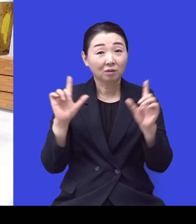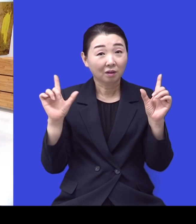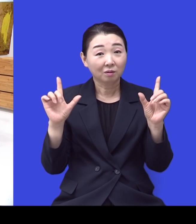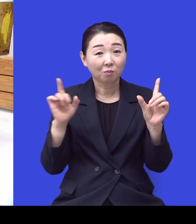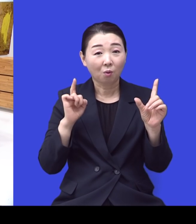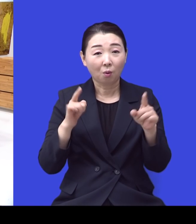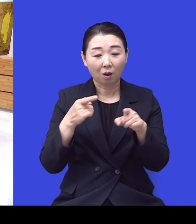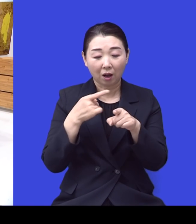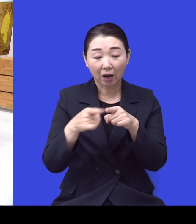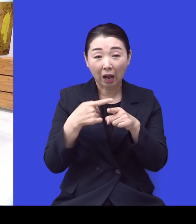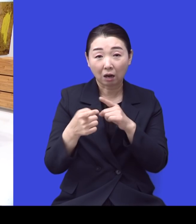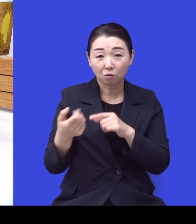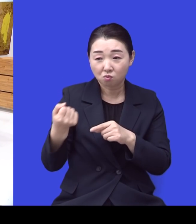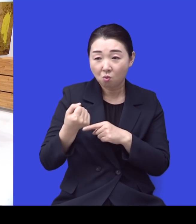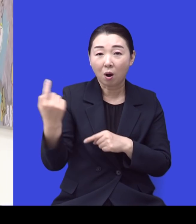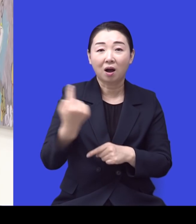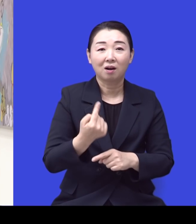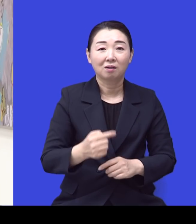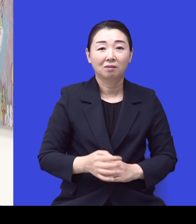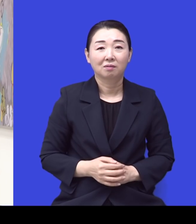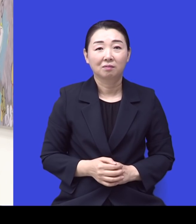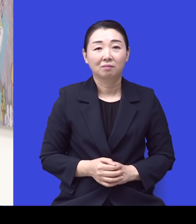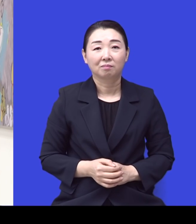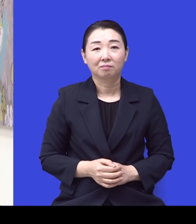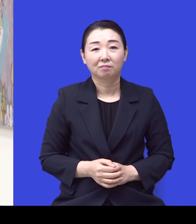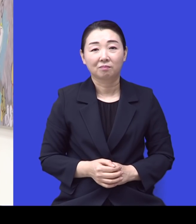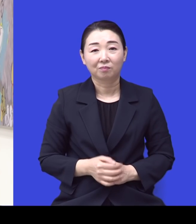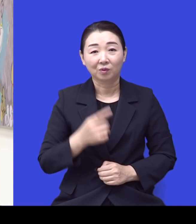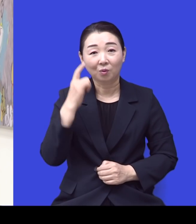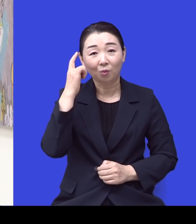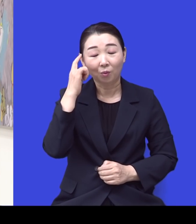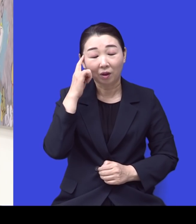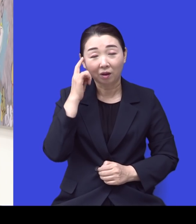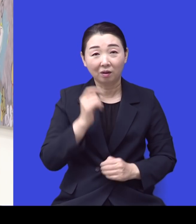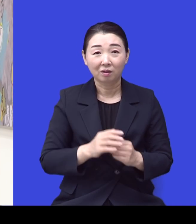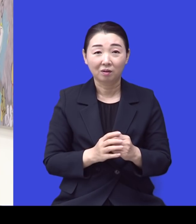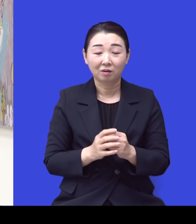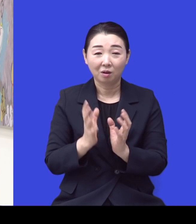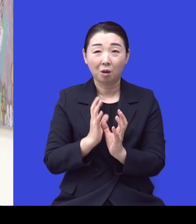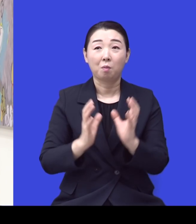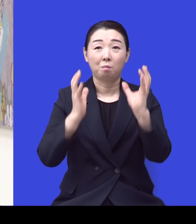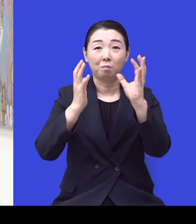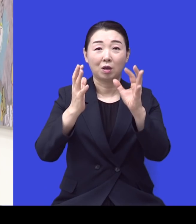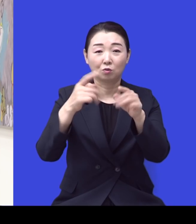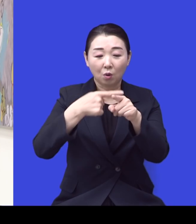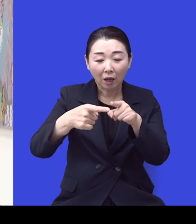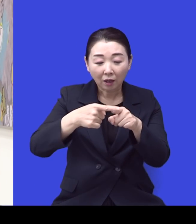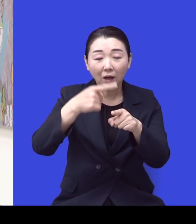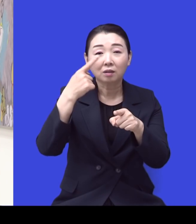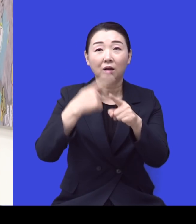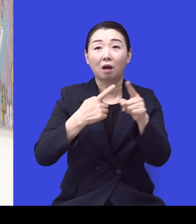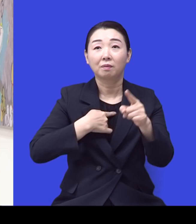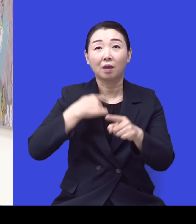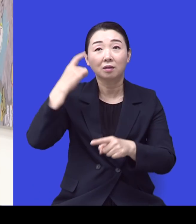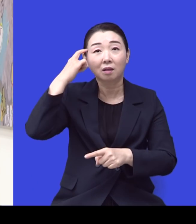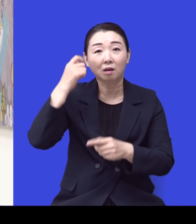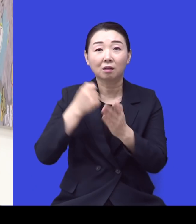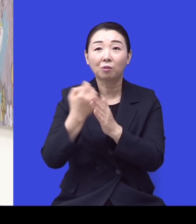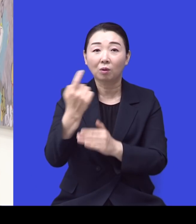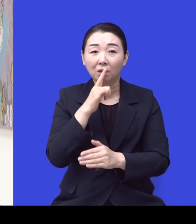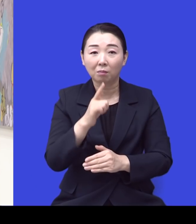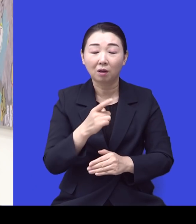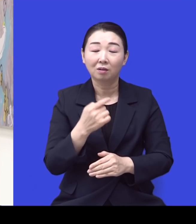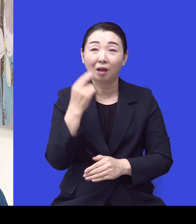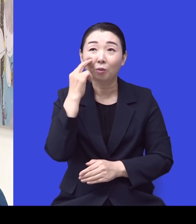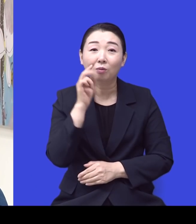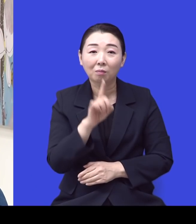이렇게 칼을 들고 또 오셨어요. 그 왜 그러냐 그랬더니 배추 깎다가 제 생각이 나가지고 그래서 제가 농담으로